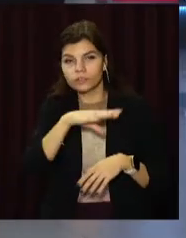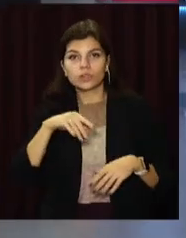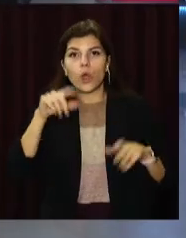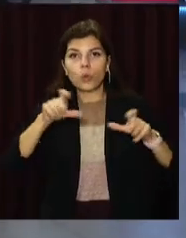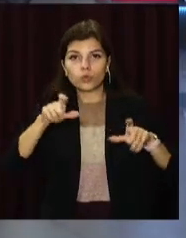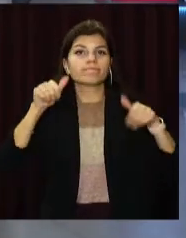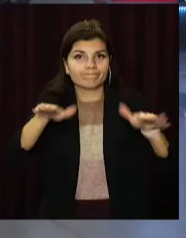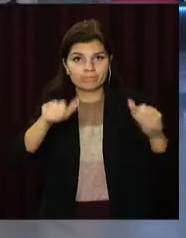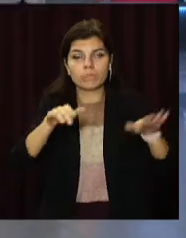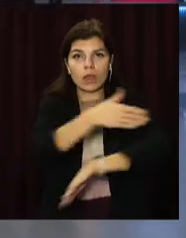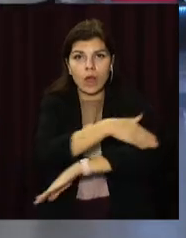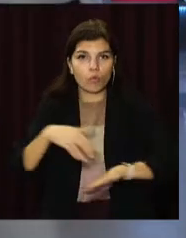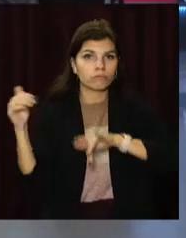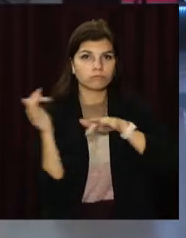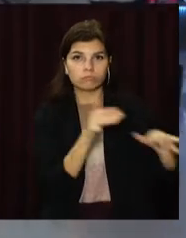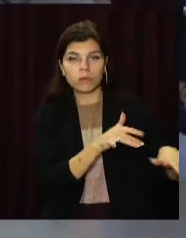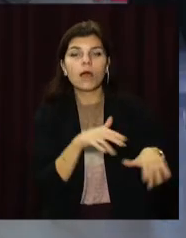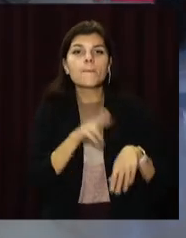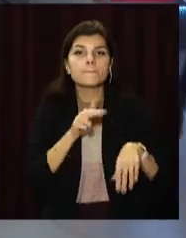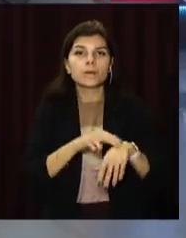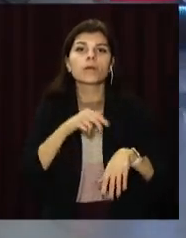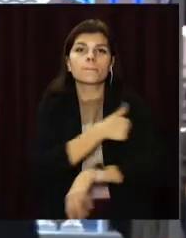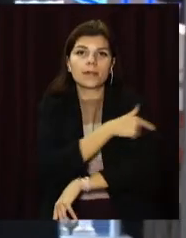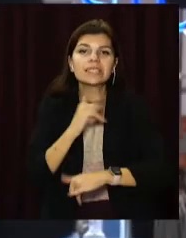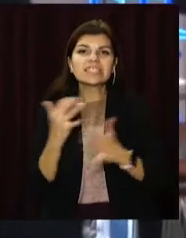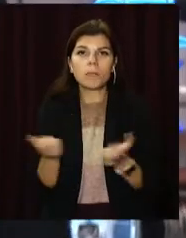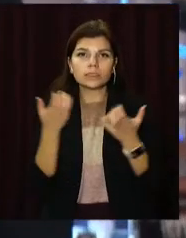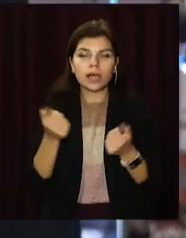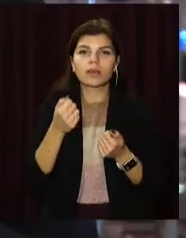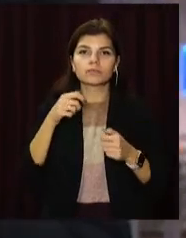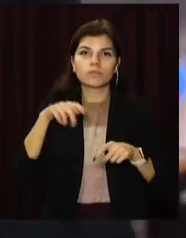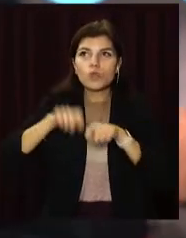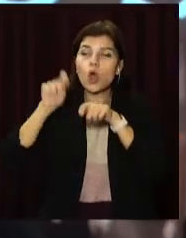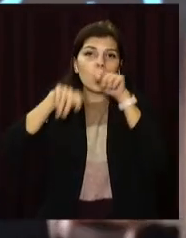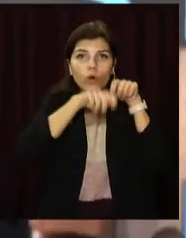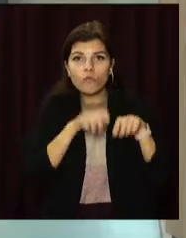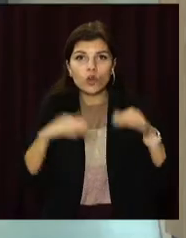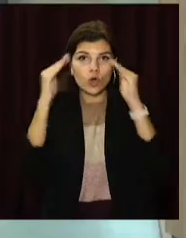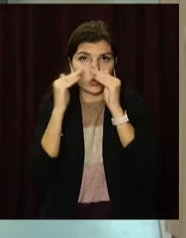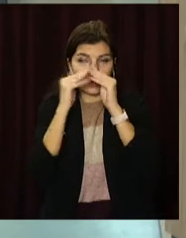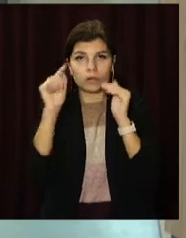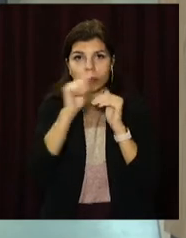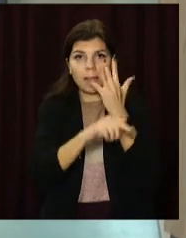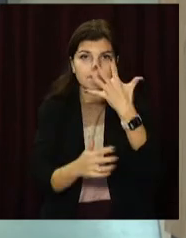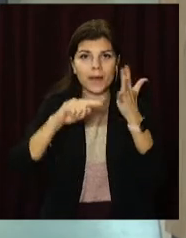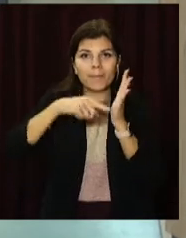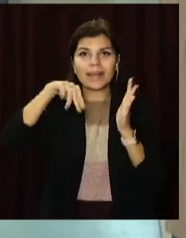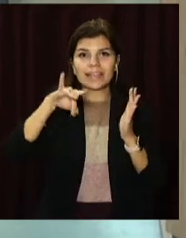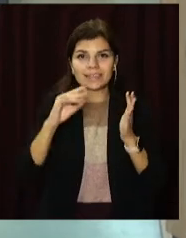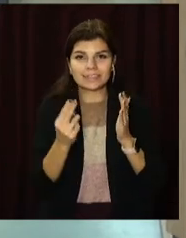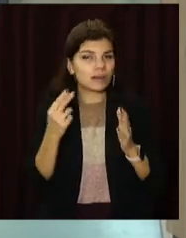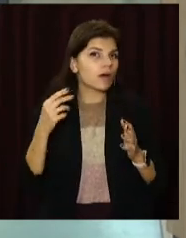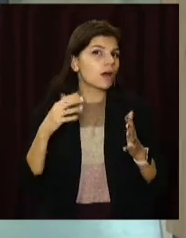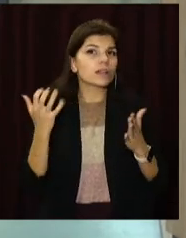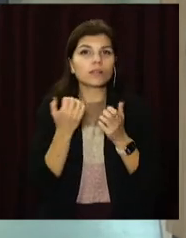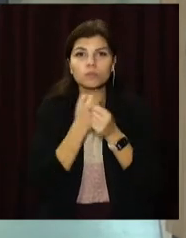на вулицю. На місці працювали поліція, медики та рятувальники. Після обстеження будівель вибухонебезпечних речовин не